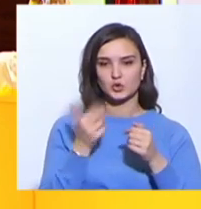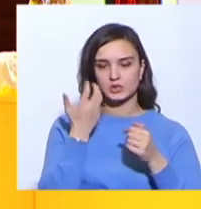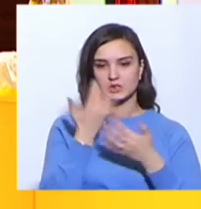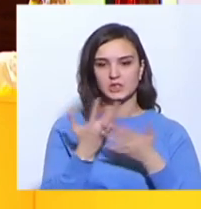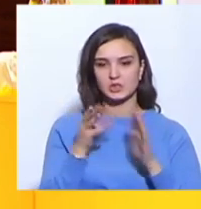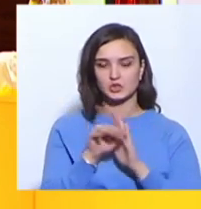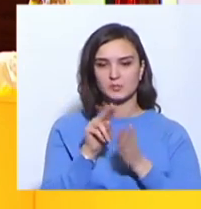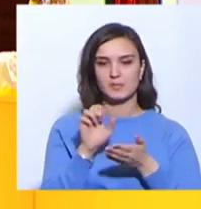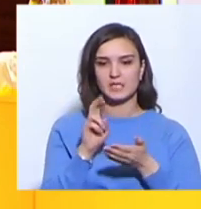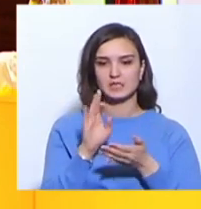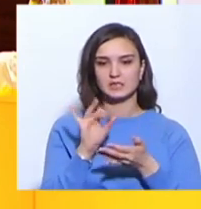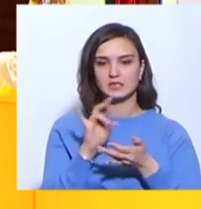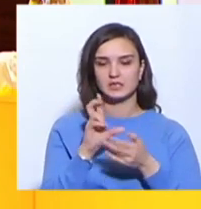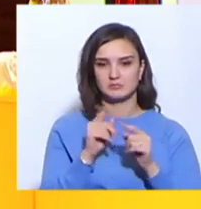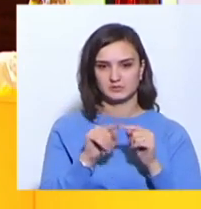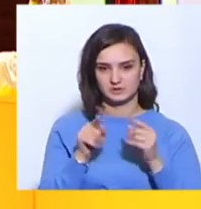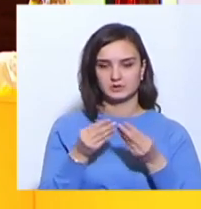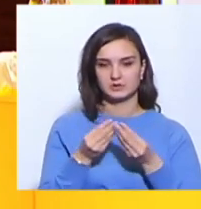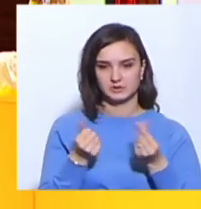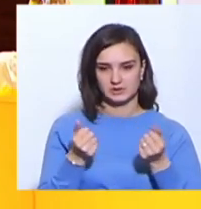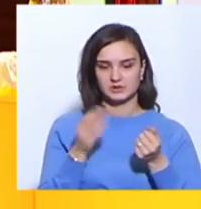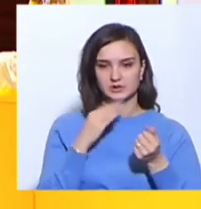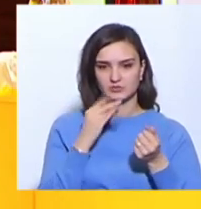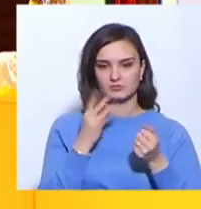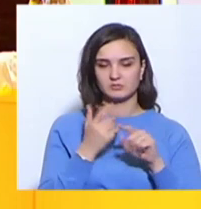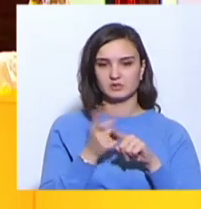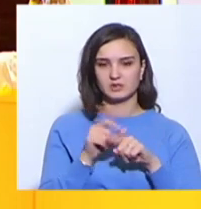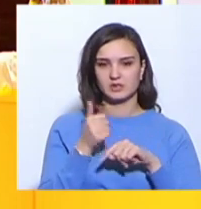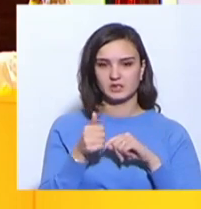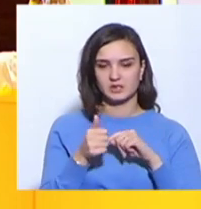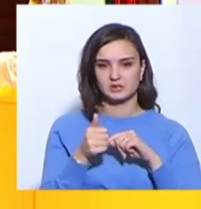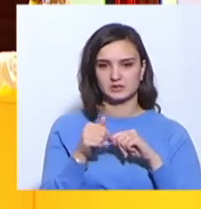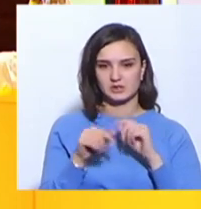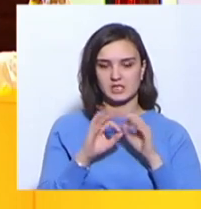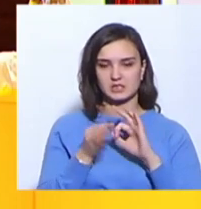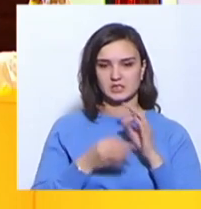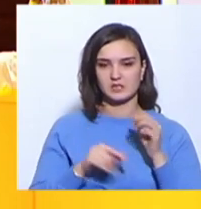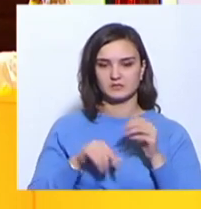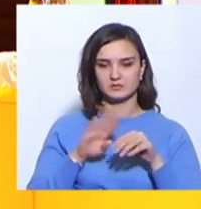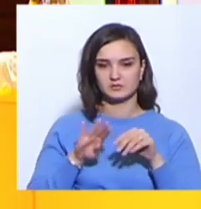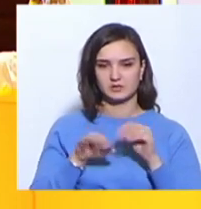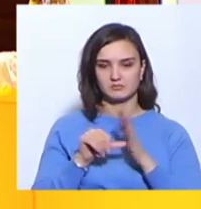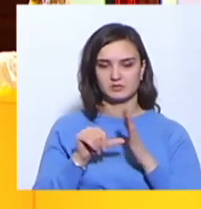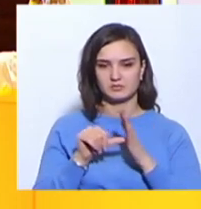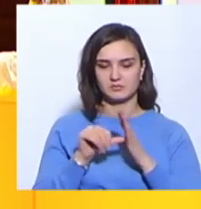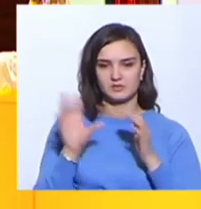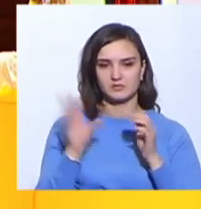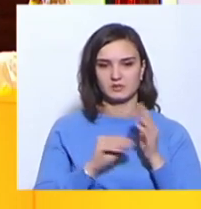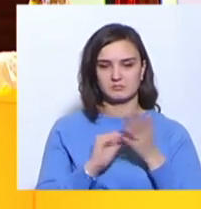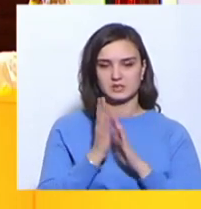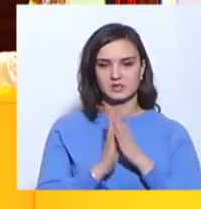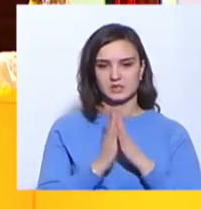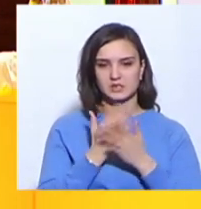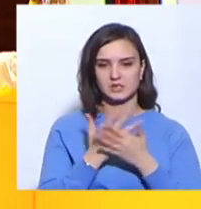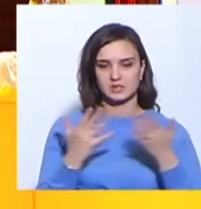არის პექტინები. ისინი ხსნადია წყალში, მაგრამ ძალიან კარგად ეხმარება ნაწლავს გამოსუფთავებაში. ყველა ის მცენარე,